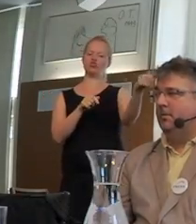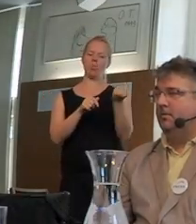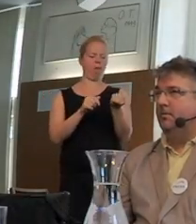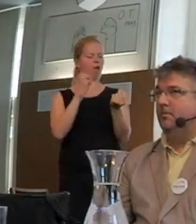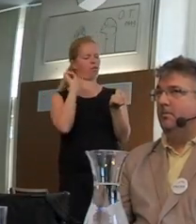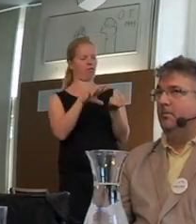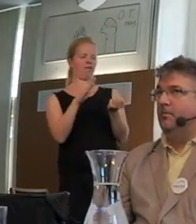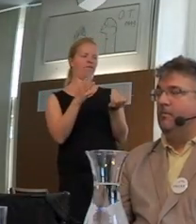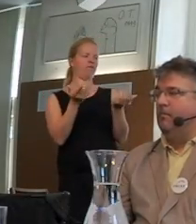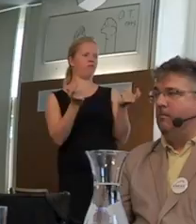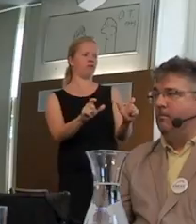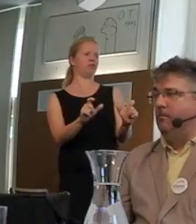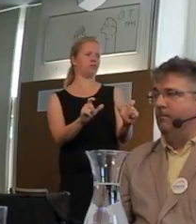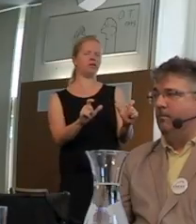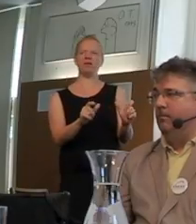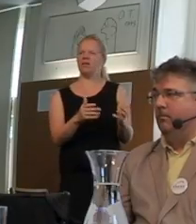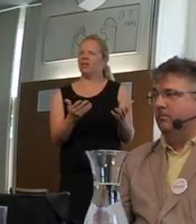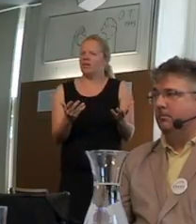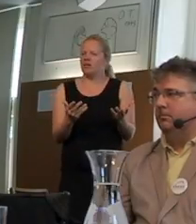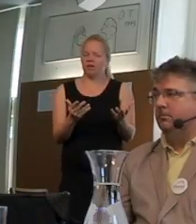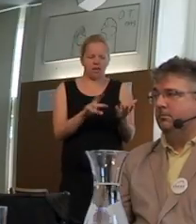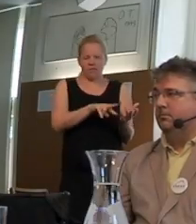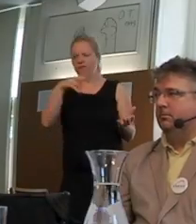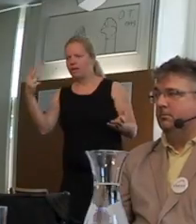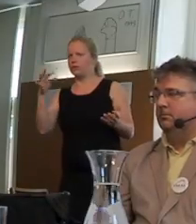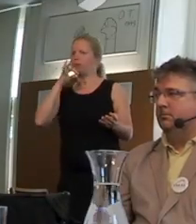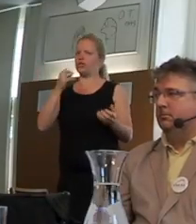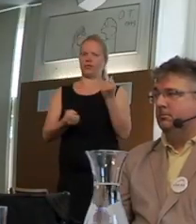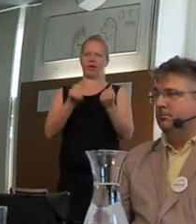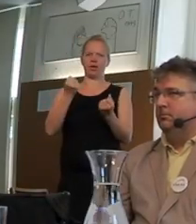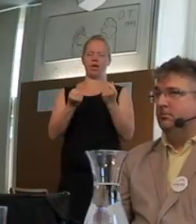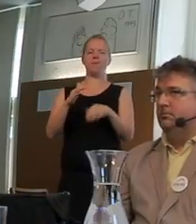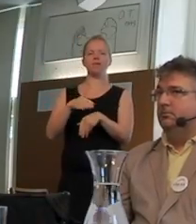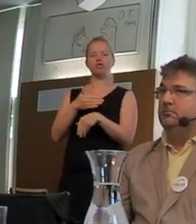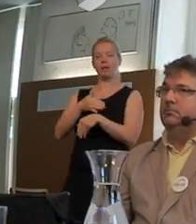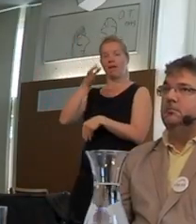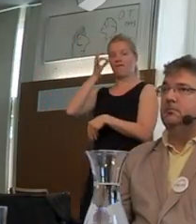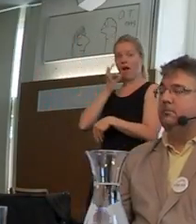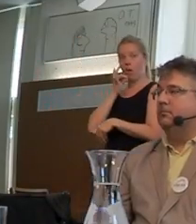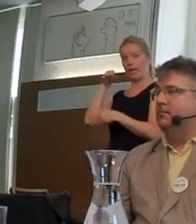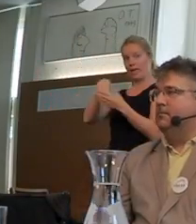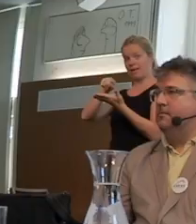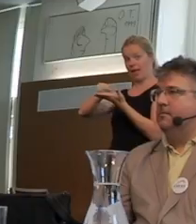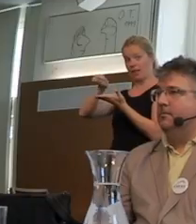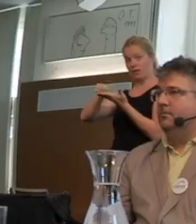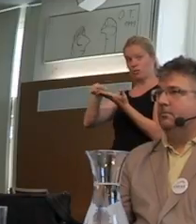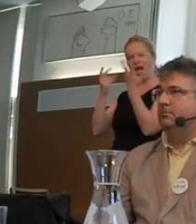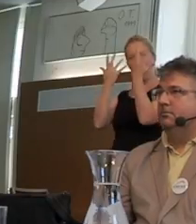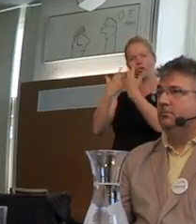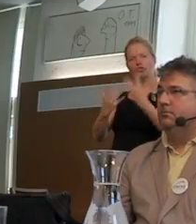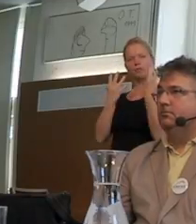heute niemand mehr auf die Idee zu sagen, wenn ich eine Frau in der Redaktion habe, dann macht die grundsätzlich nur